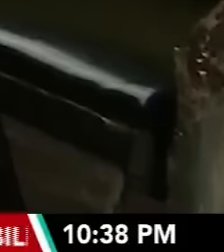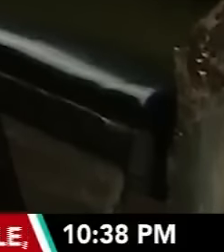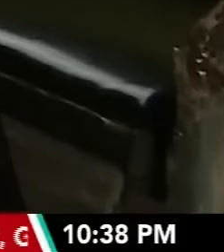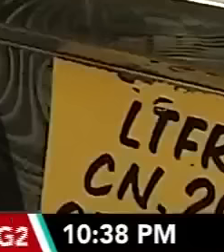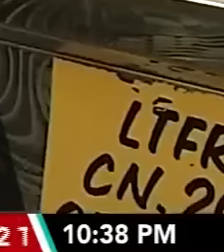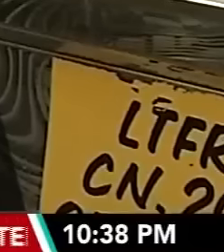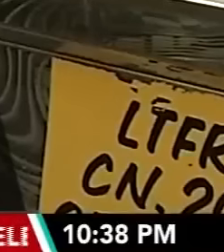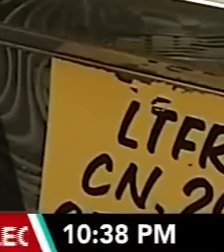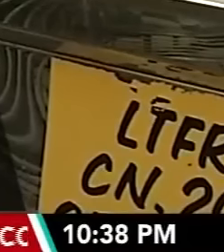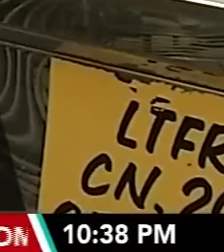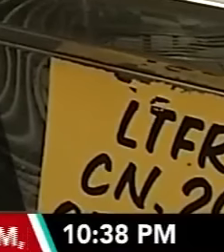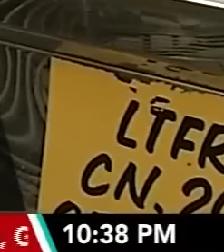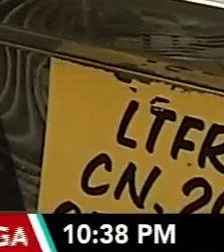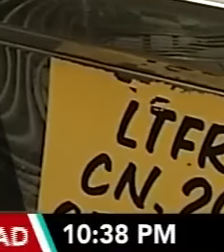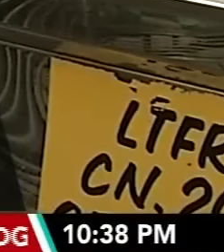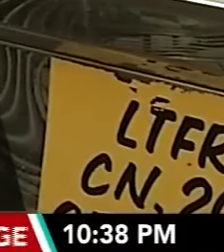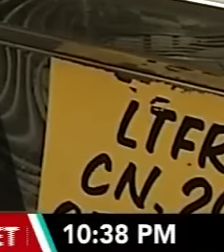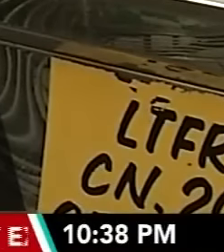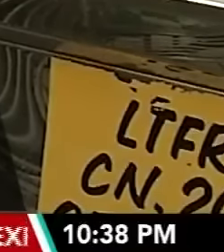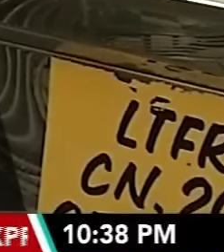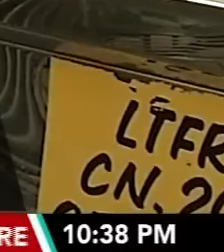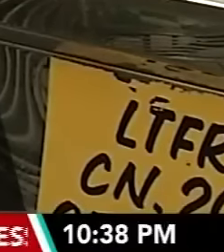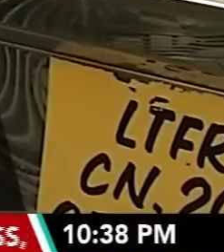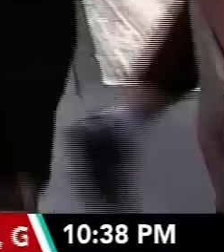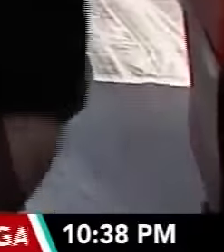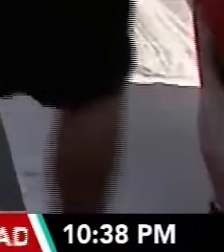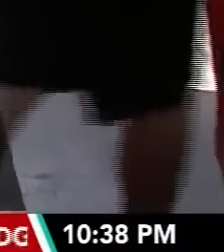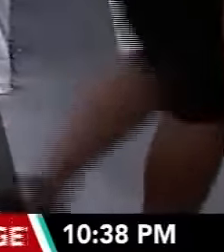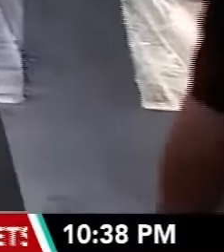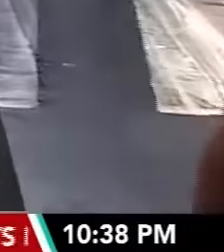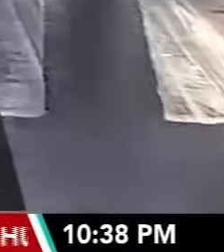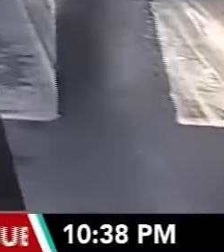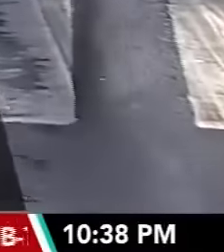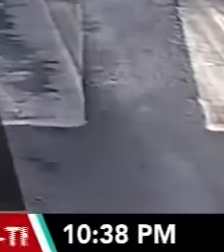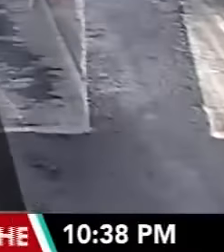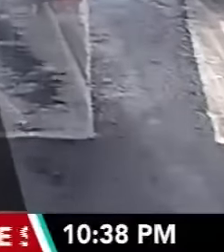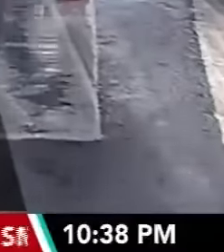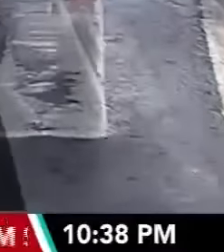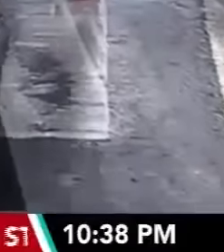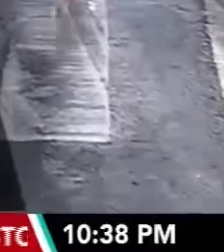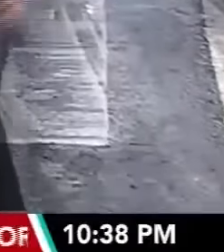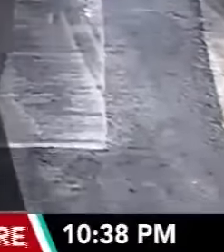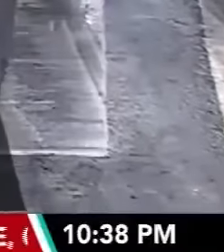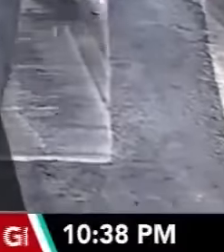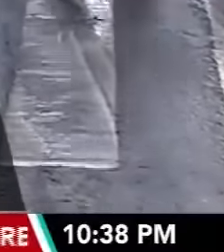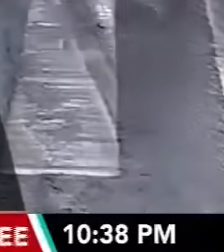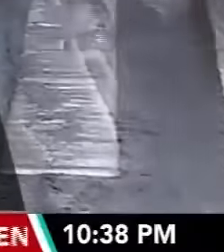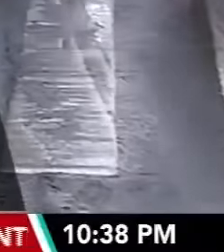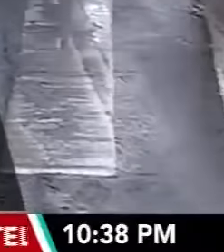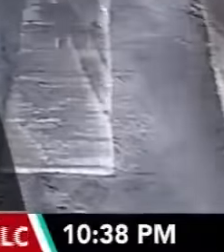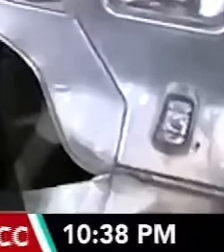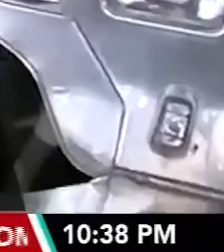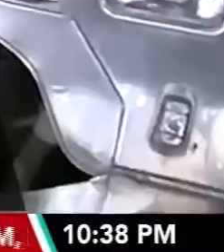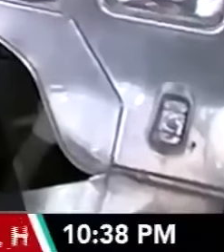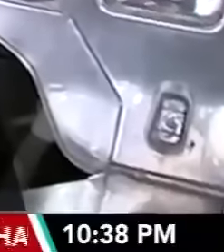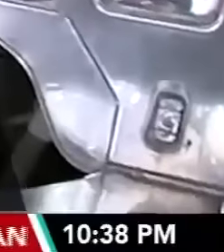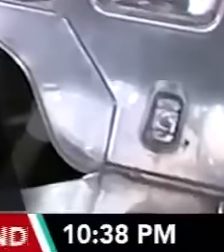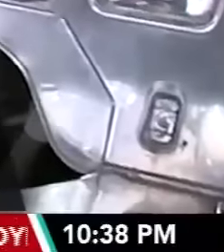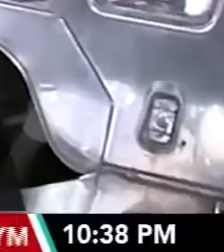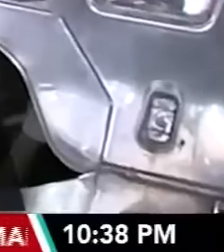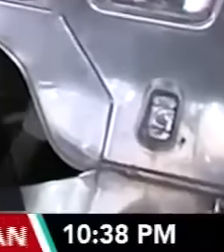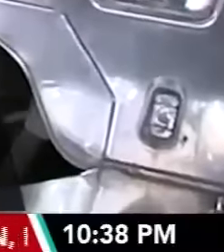o korporasyon ang mga jeep. Inaasahang sasali sa tigil pasada ang nasa 100,000 mga miyembro ng piston sa